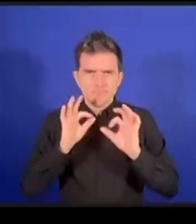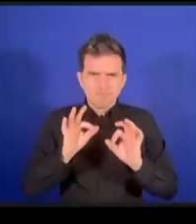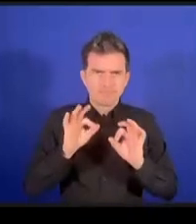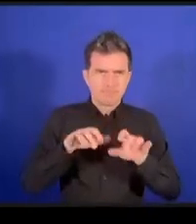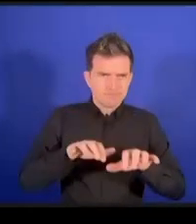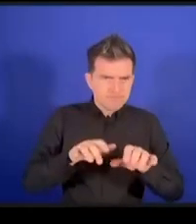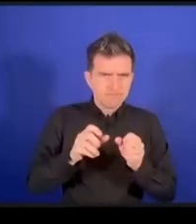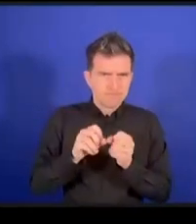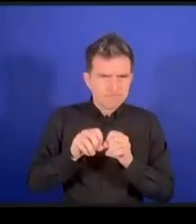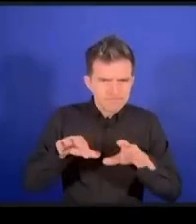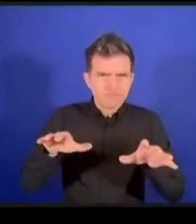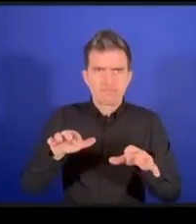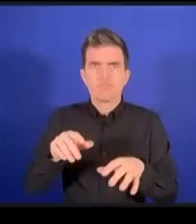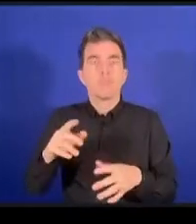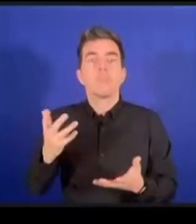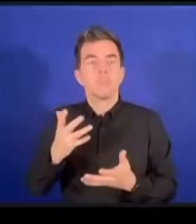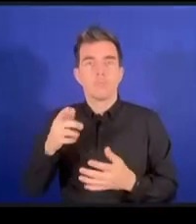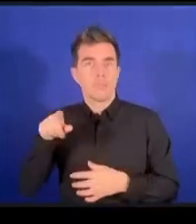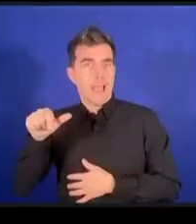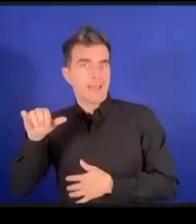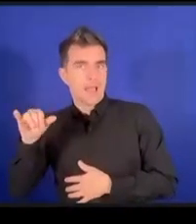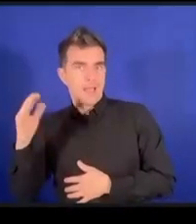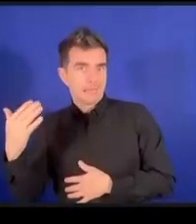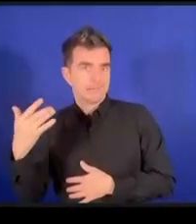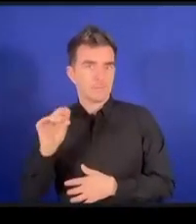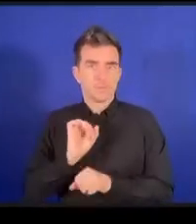сегодня можно поставить под